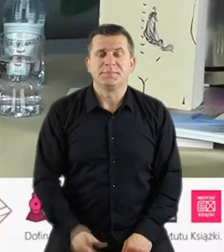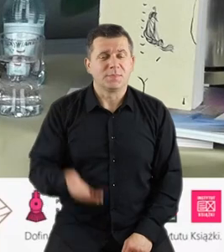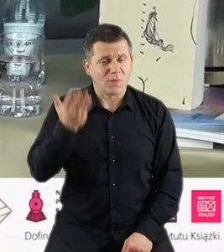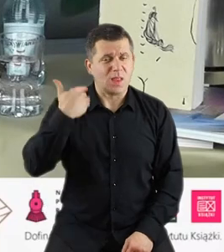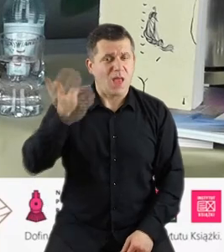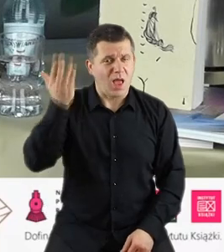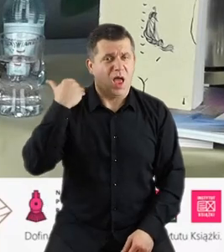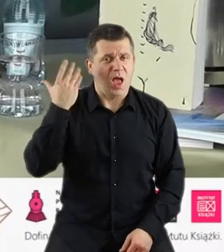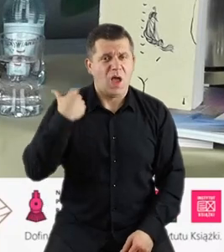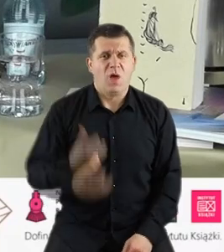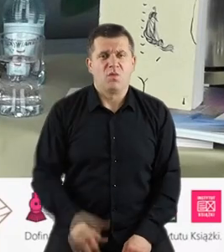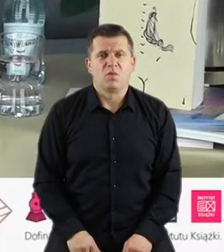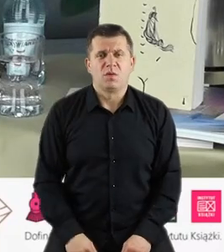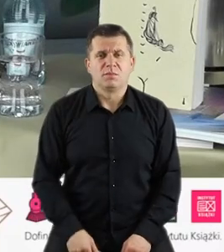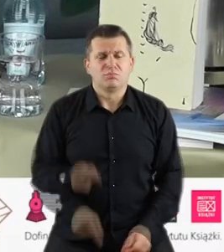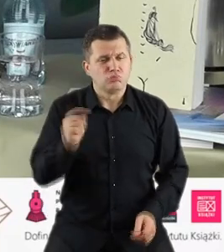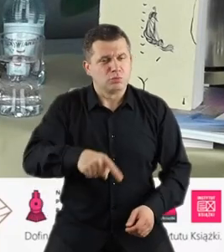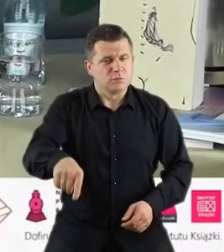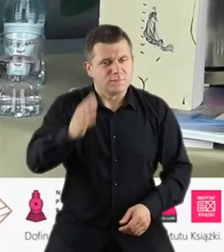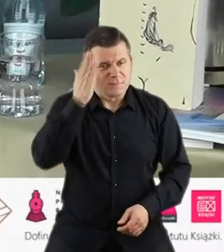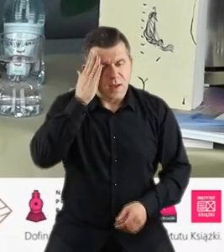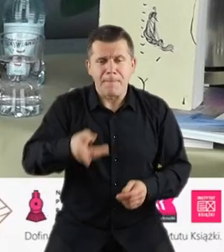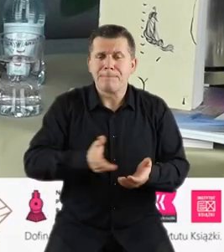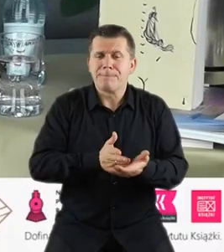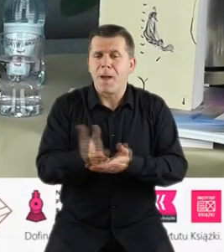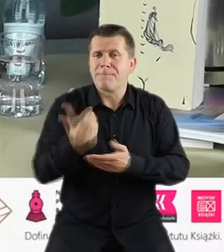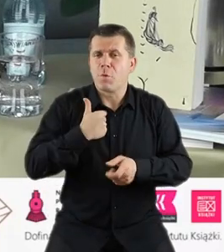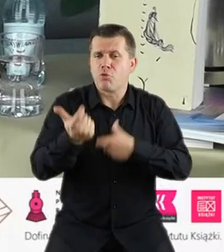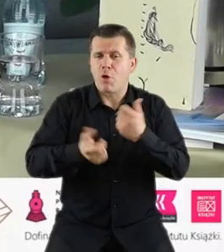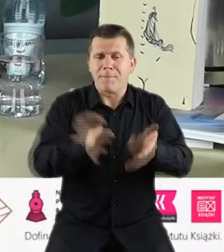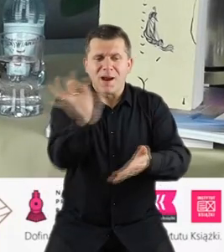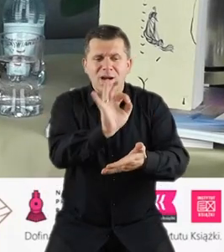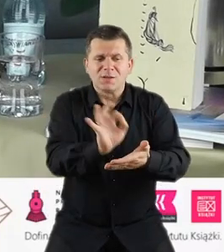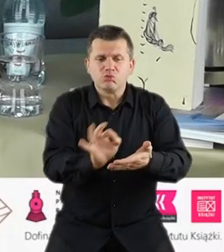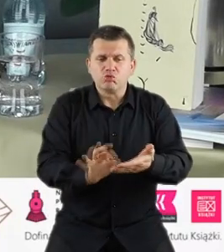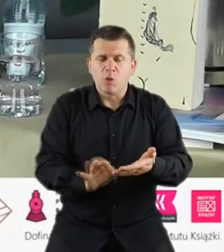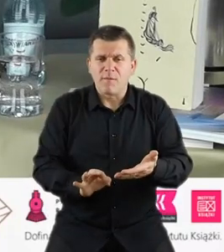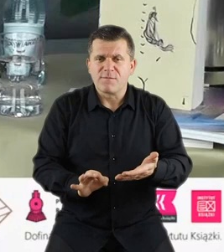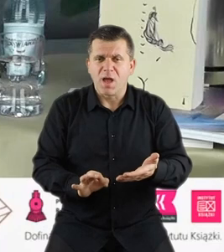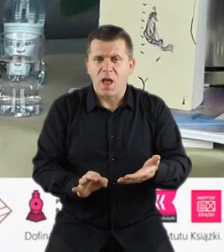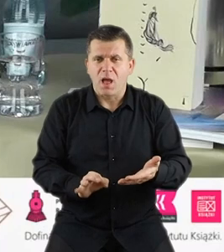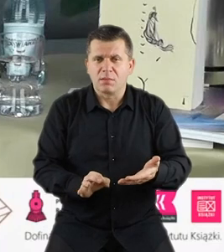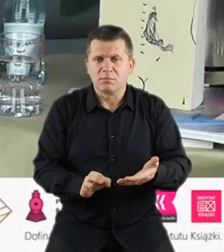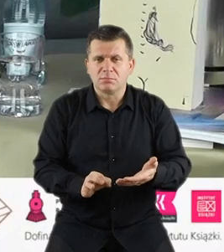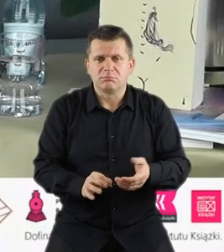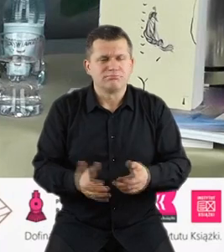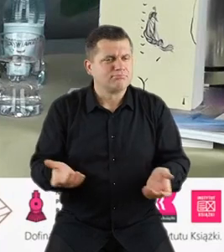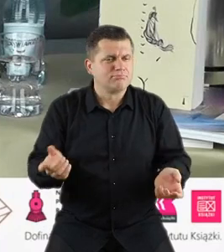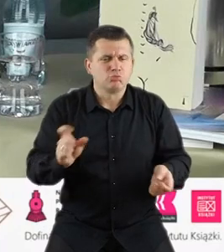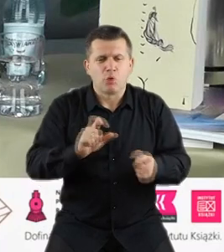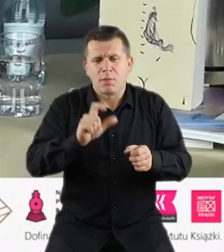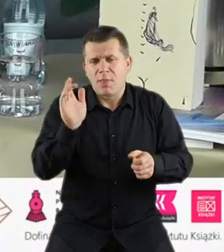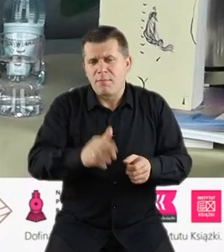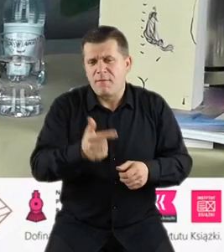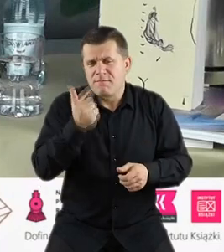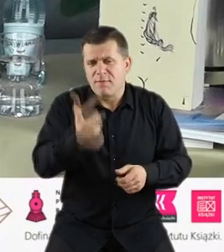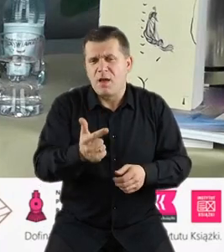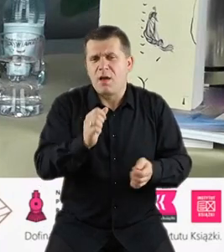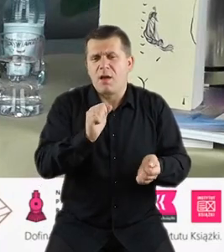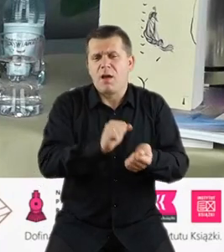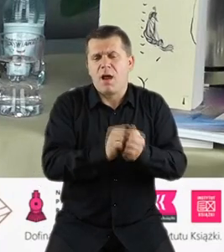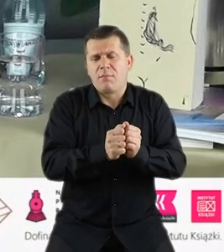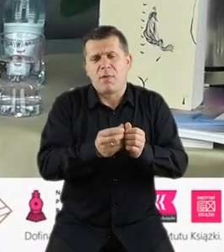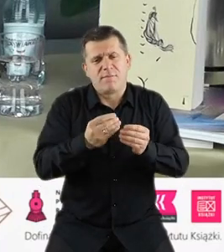Natomiast wówczas no, miejmy świadomość, że ta mapa była rysowana przez co najmniej dwóch, a być może jeszcze